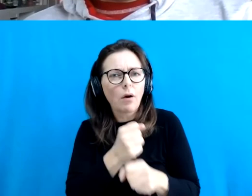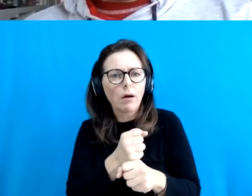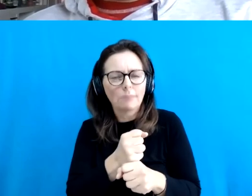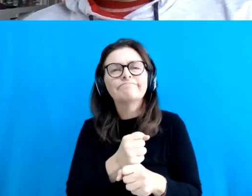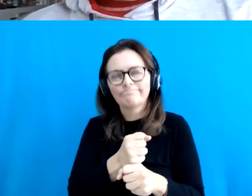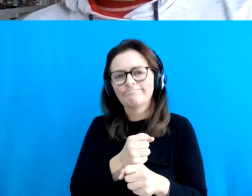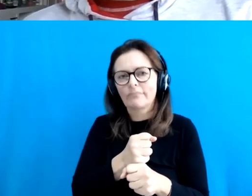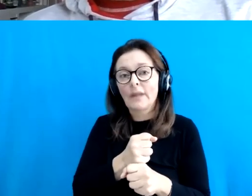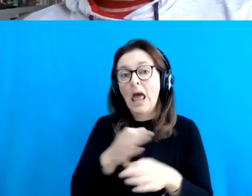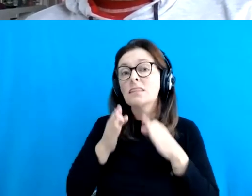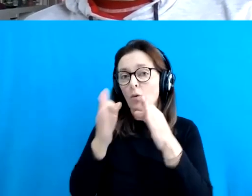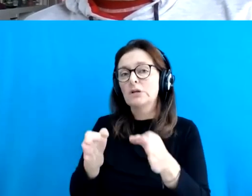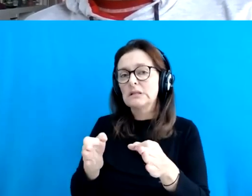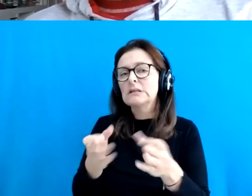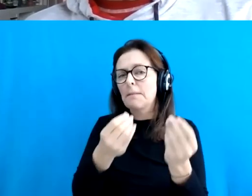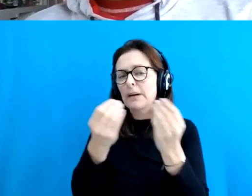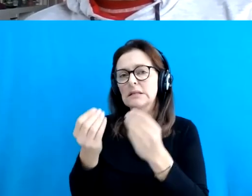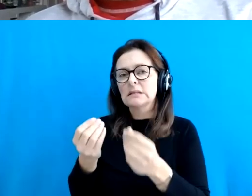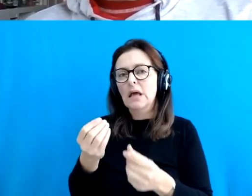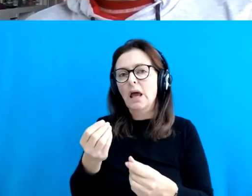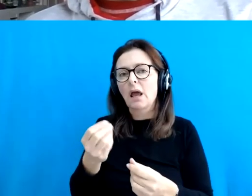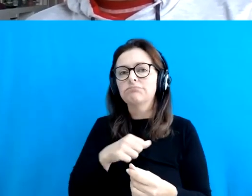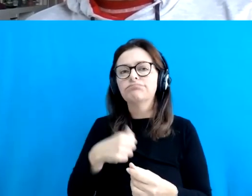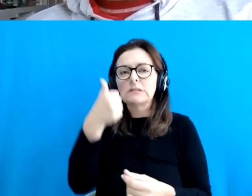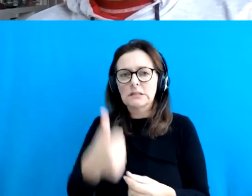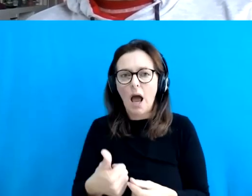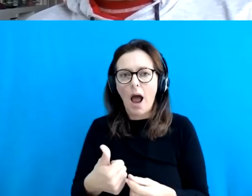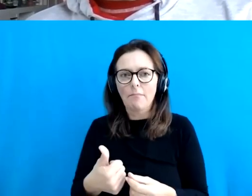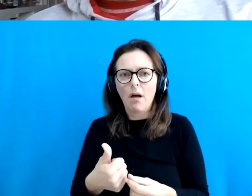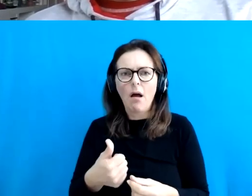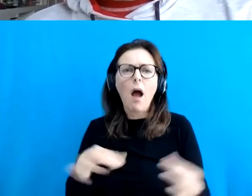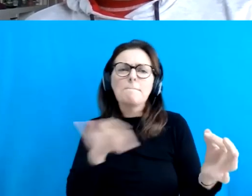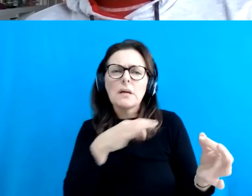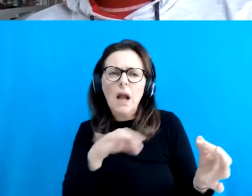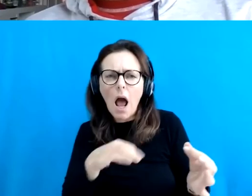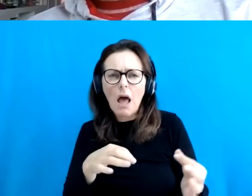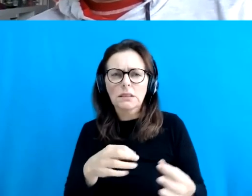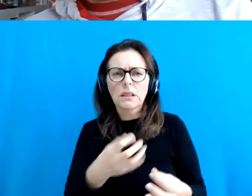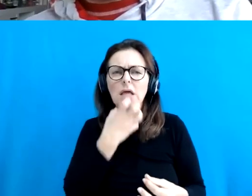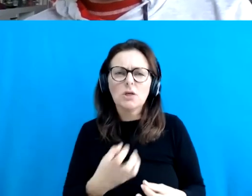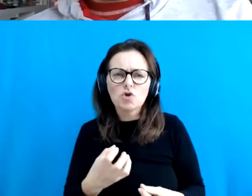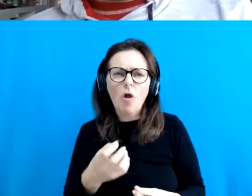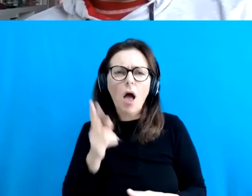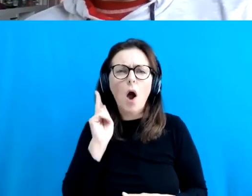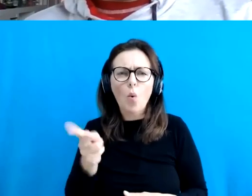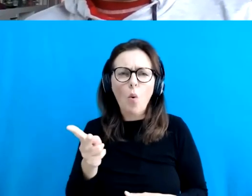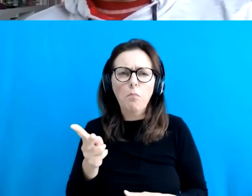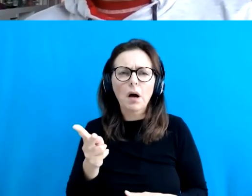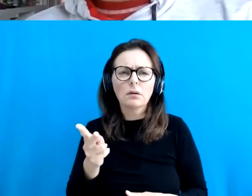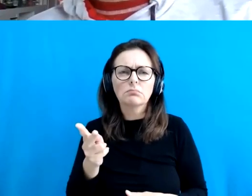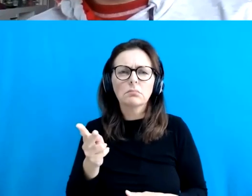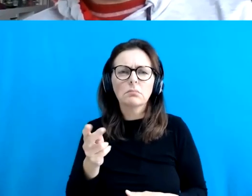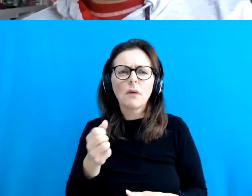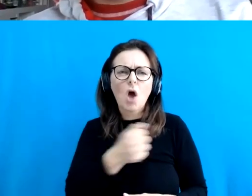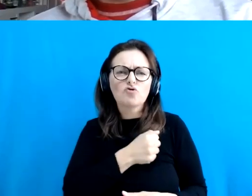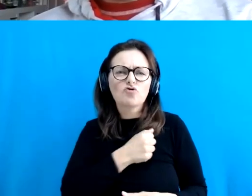sam. Igral sem vse posod, v Piranu, v Izoli, v Kopru, da ne zvem, na Štajerskem,